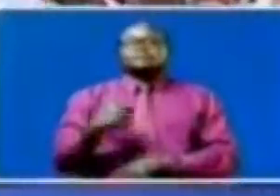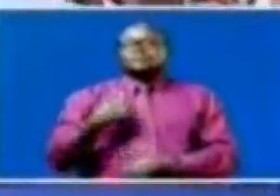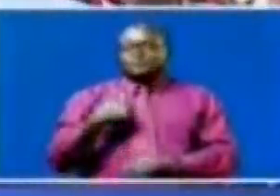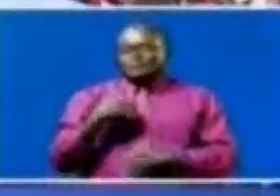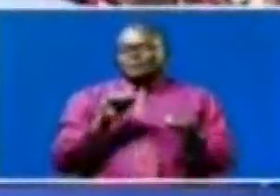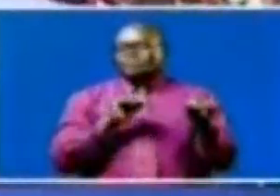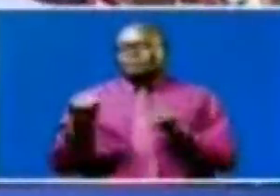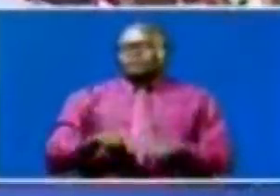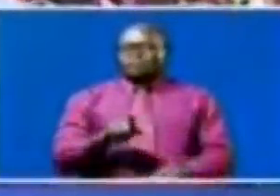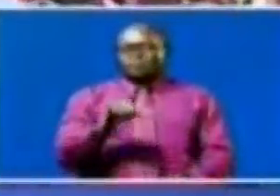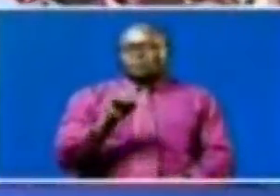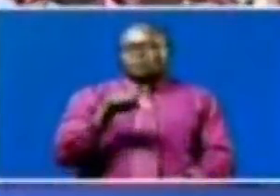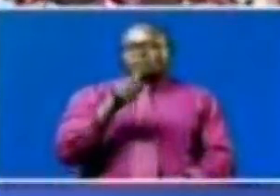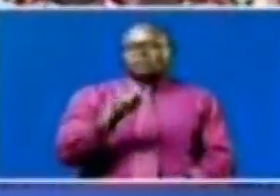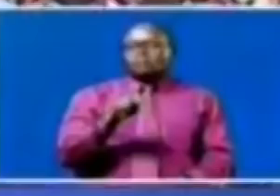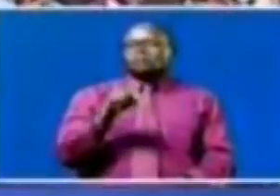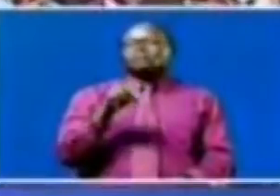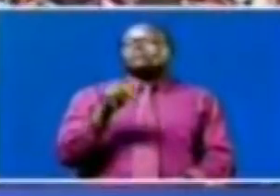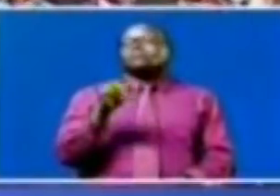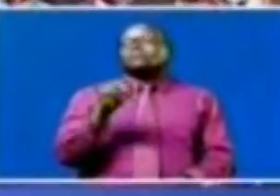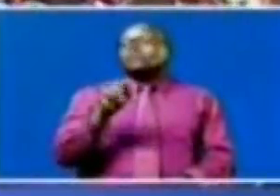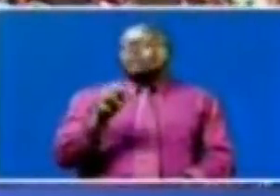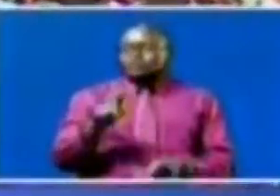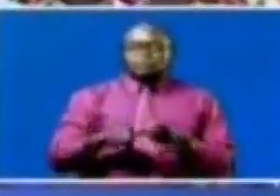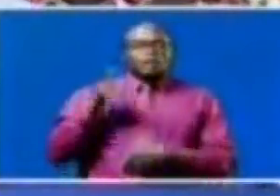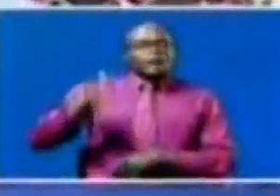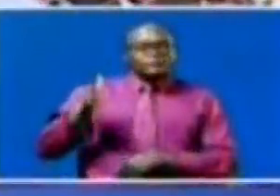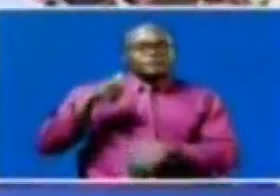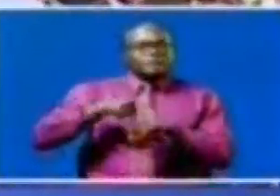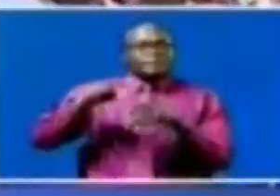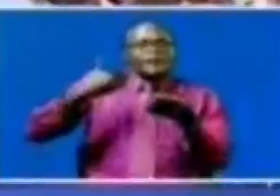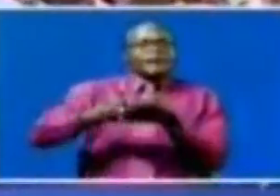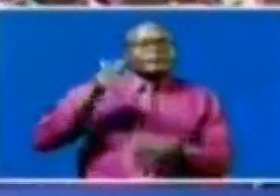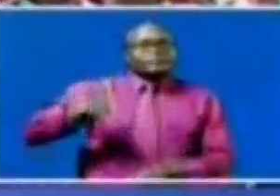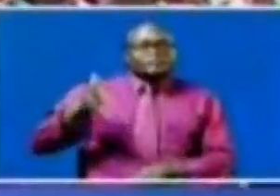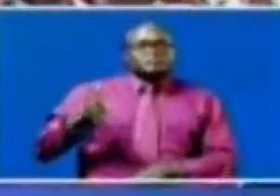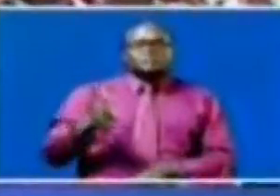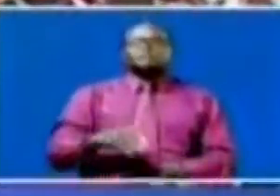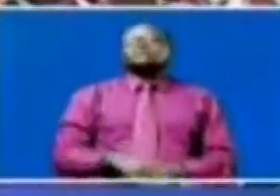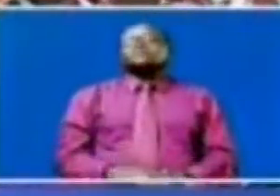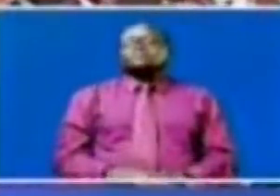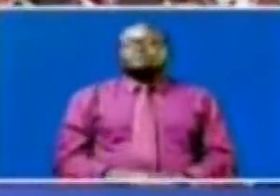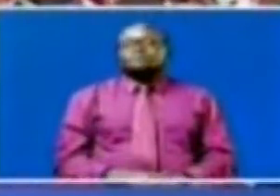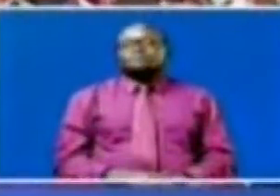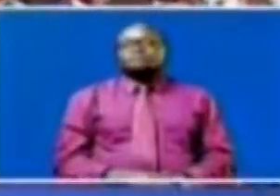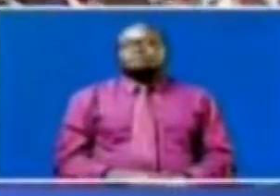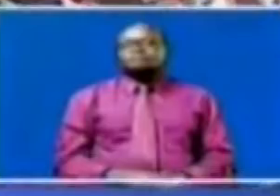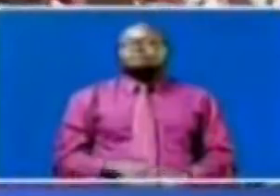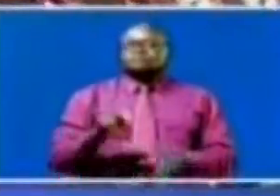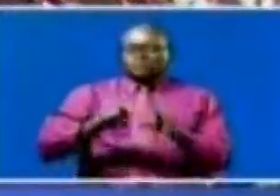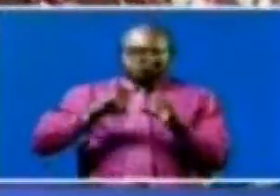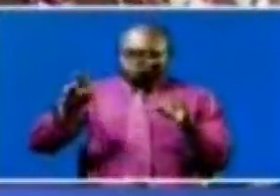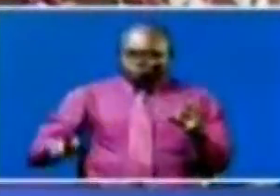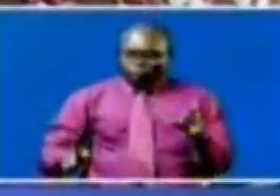Rongonot nikapita hivyo, nikapita Naivasha. Fika Naivasha nikaachiwa hapa Kinungi. Wachiwa hapa